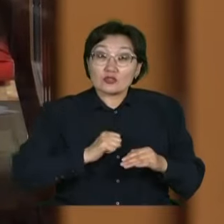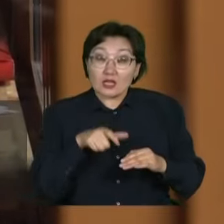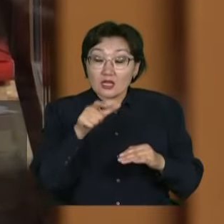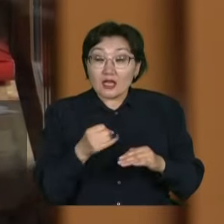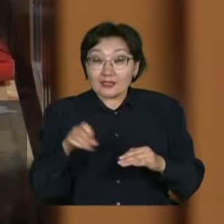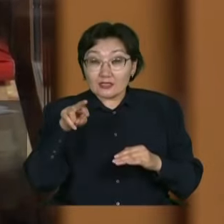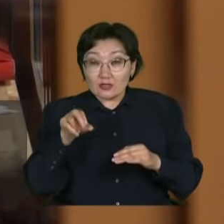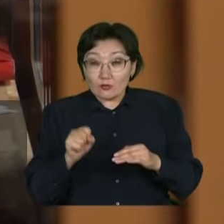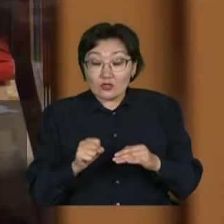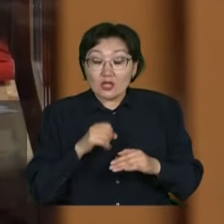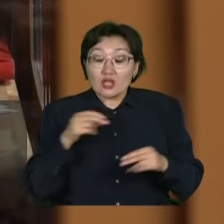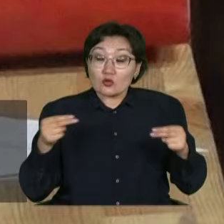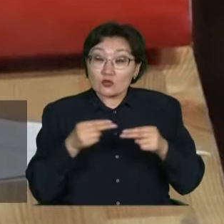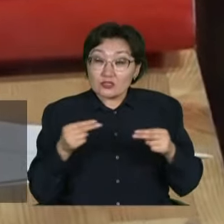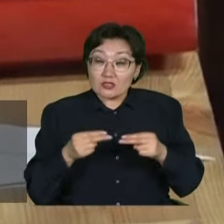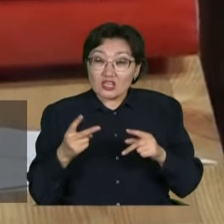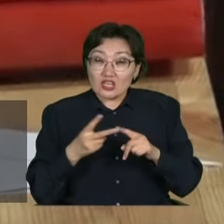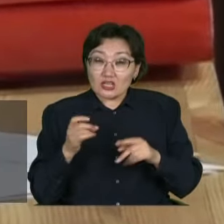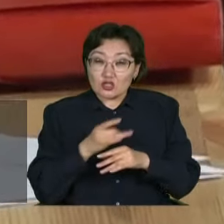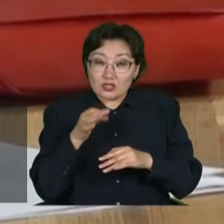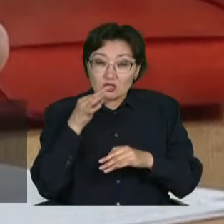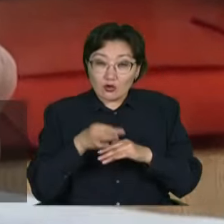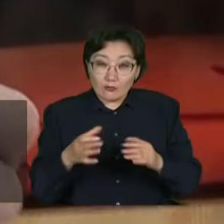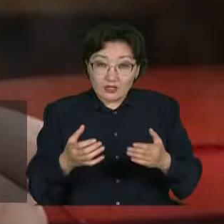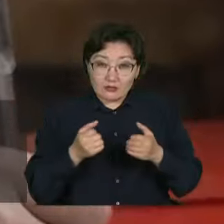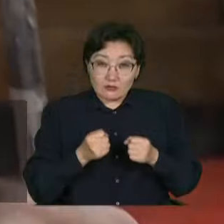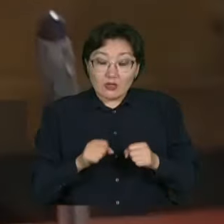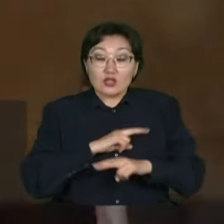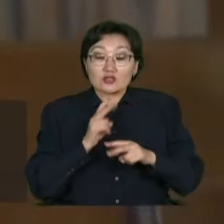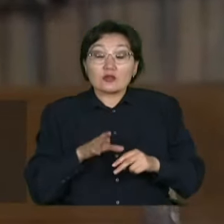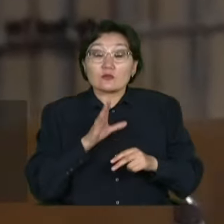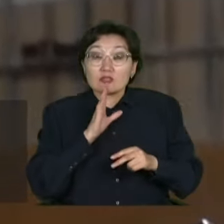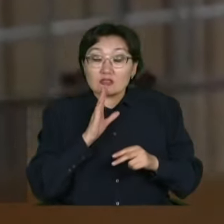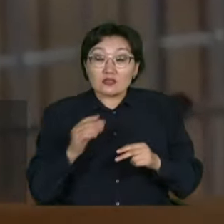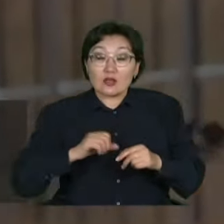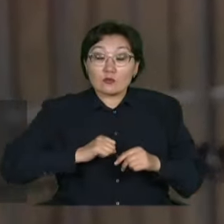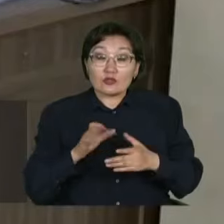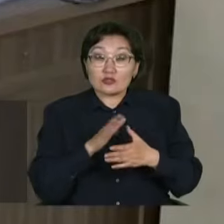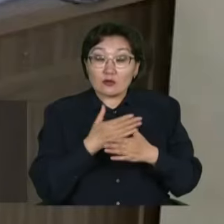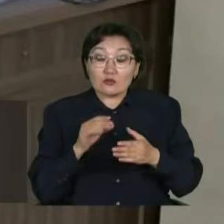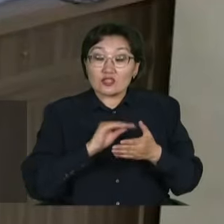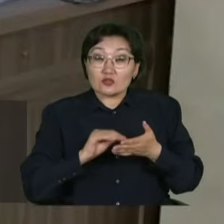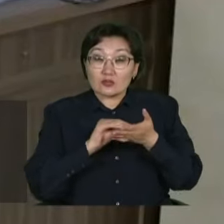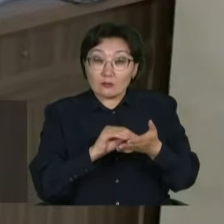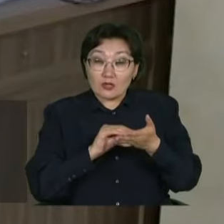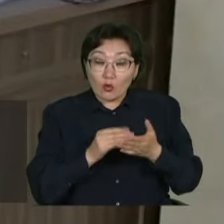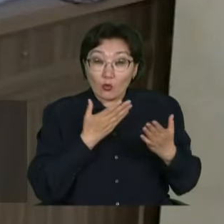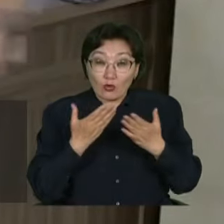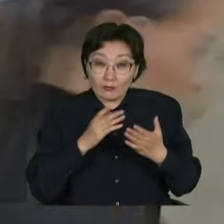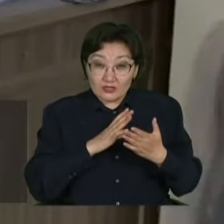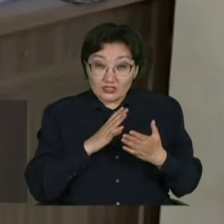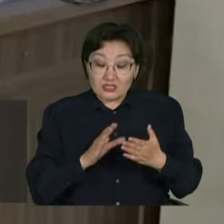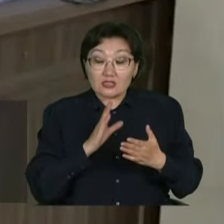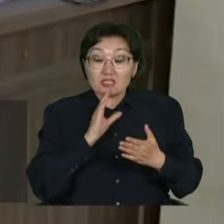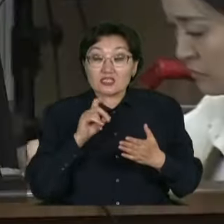Аида Ахмединадан куәгер ретінде екінші рет жауап алынды. Марқұмның құрбысы екеуінің арасында жазылған хатты оқып берді.